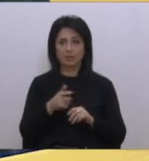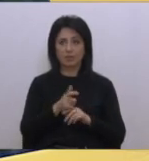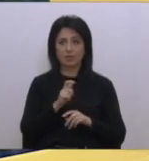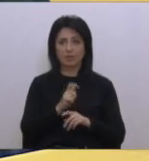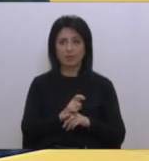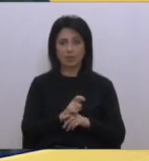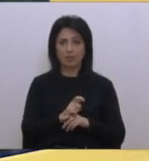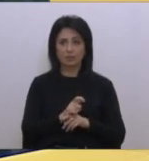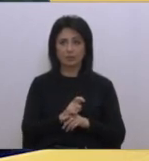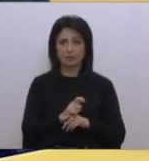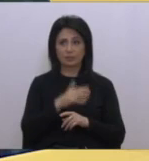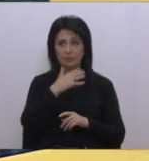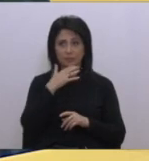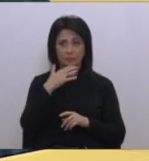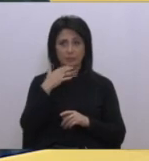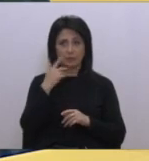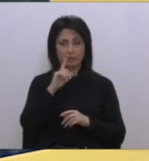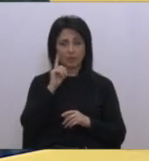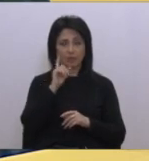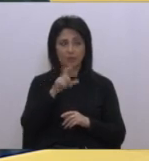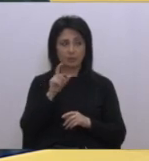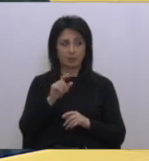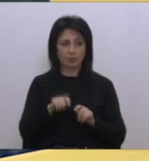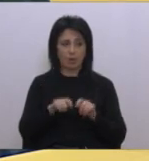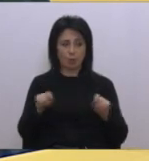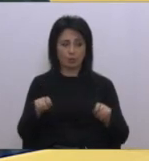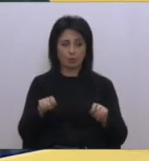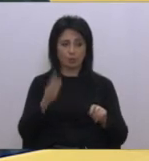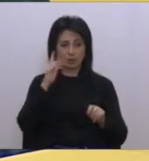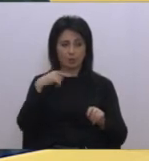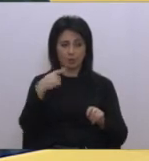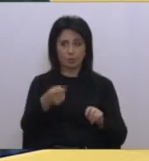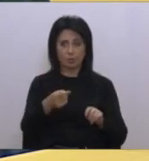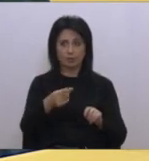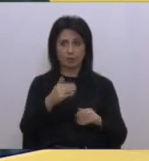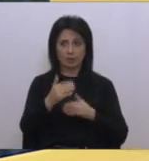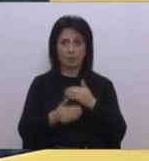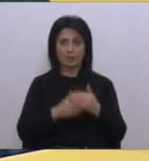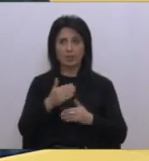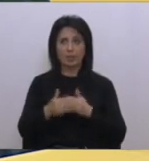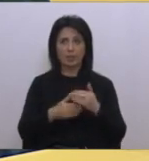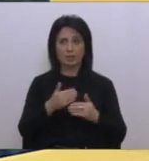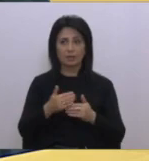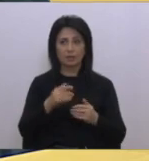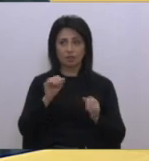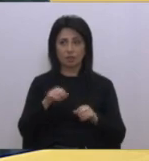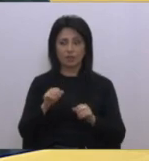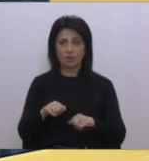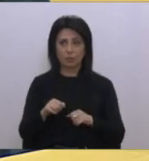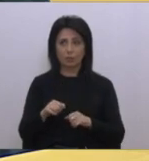ძალიან ბევრ ახალგაზრდას გაუხსნის სამომავლოდ კარიერულ